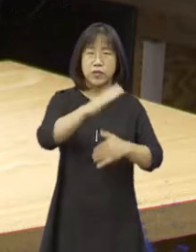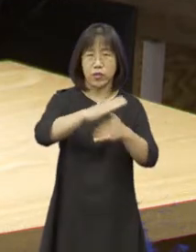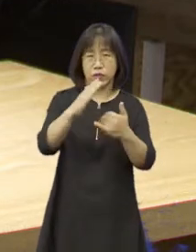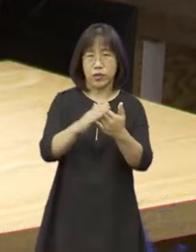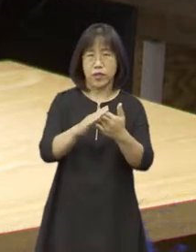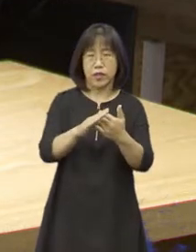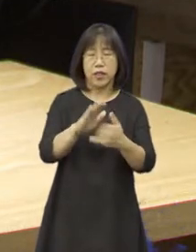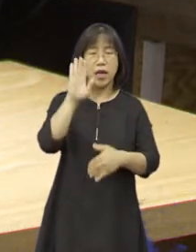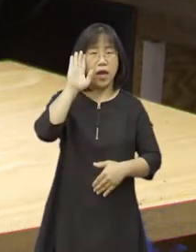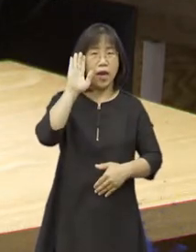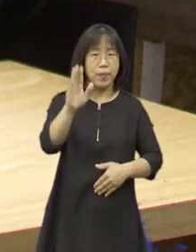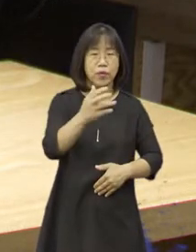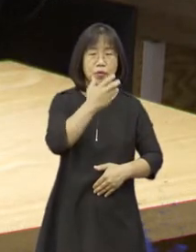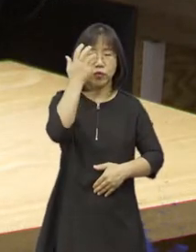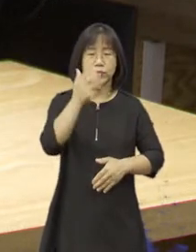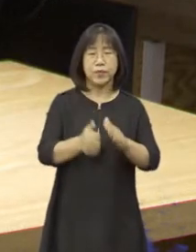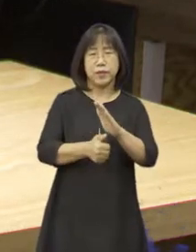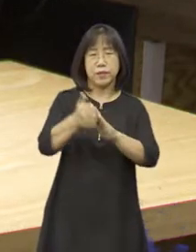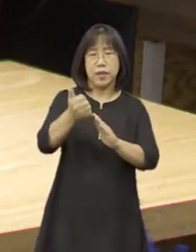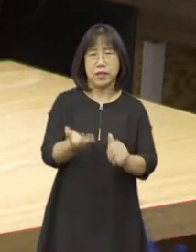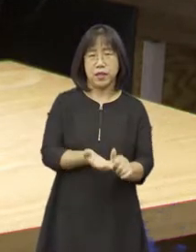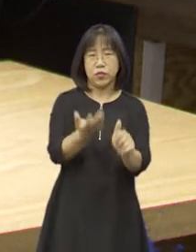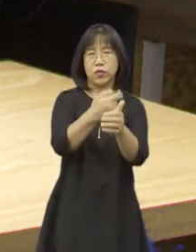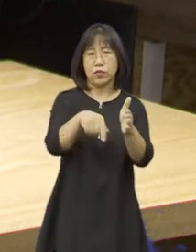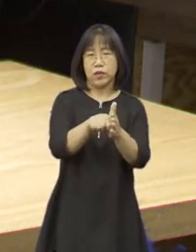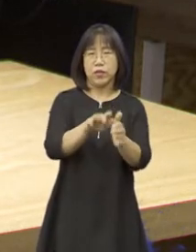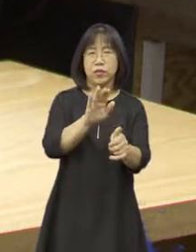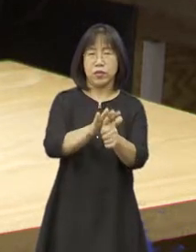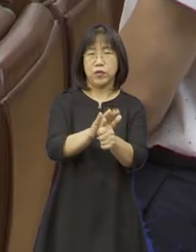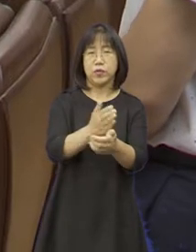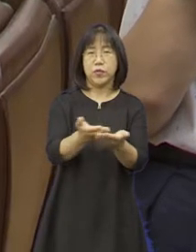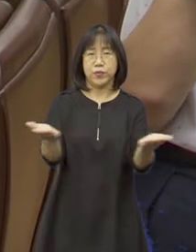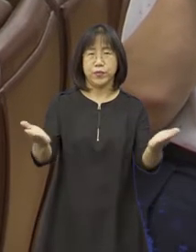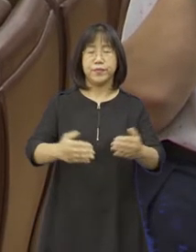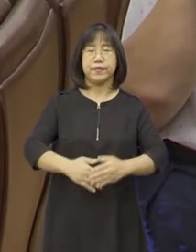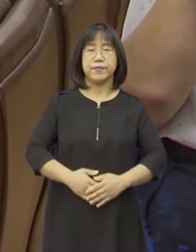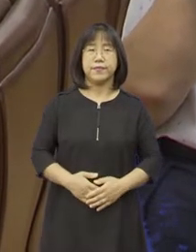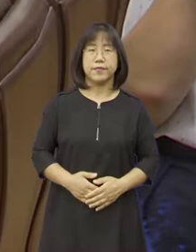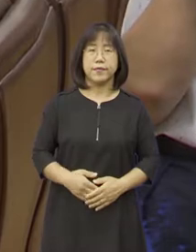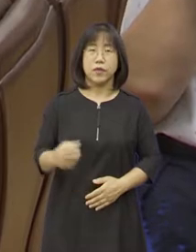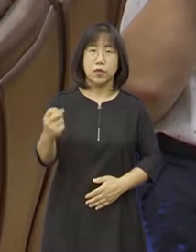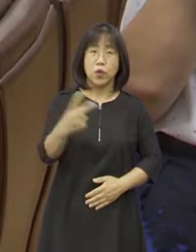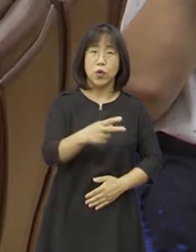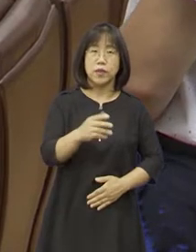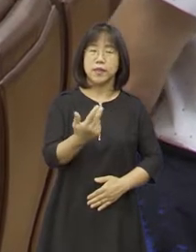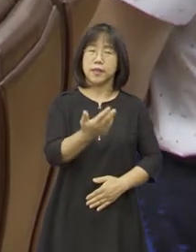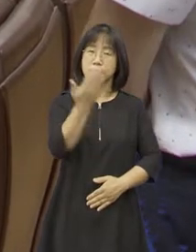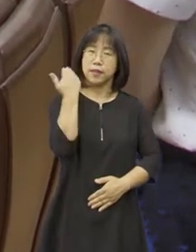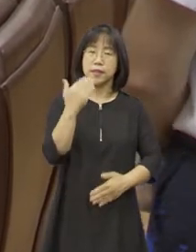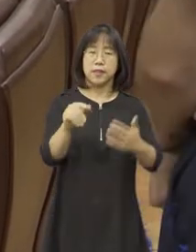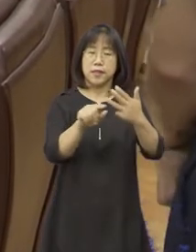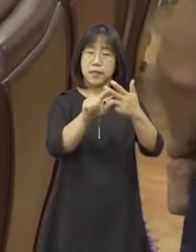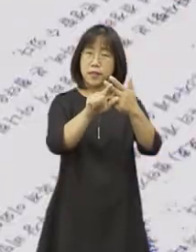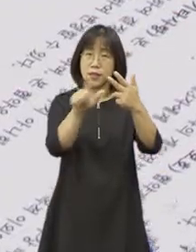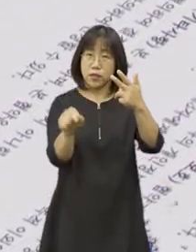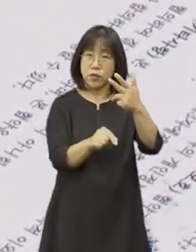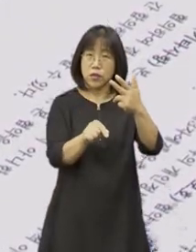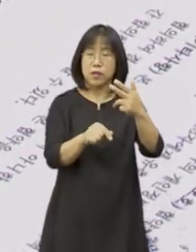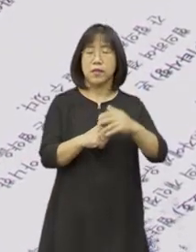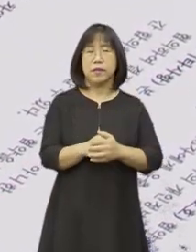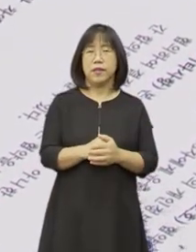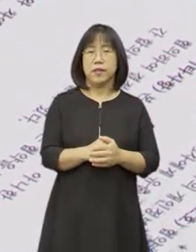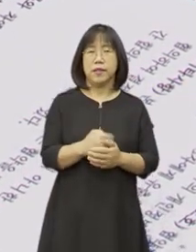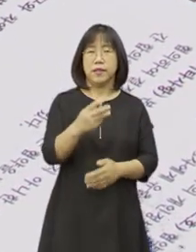건강하게 꿈과 희망을 키워갈 수 있도록 지원하겠습니다. 또 강서구는 지난 7월